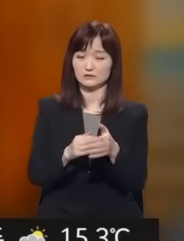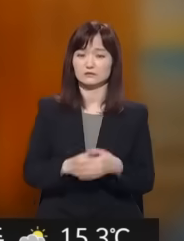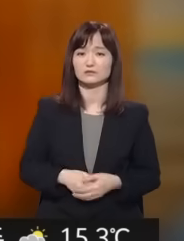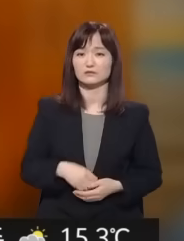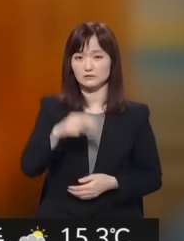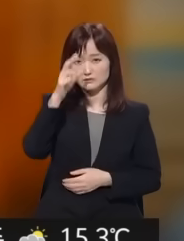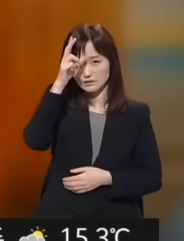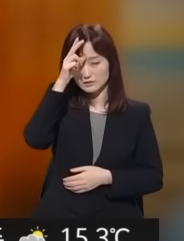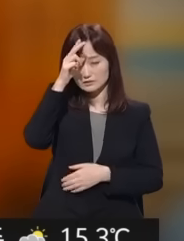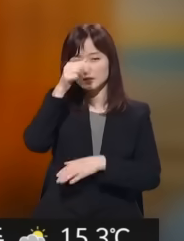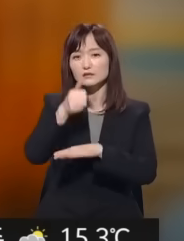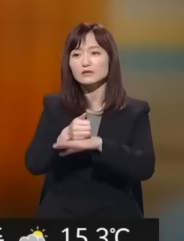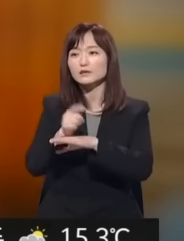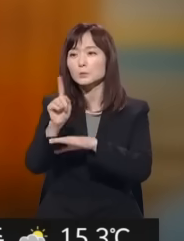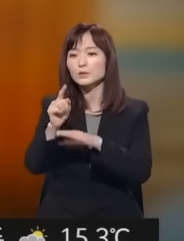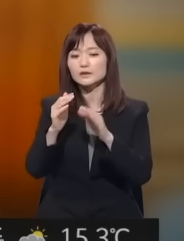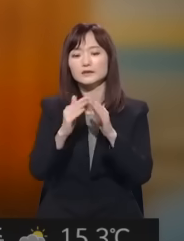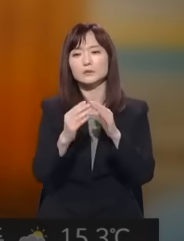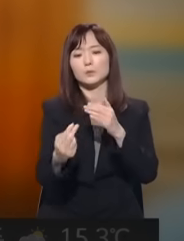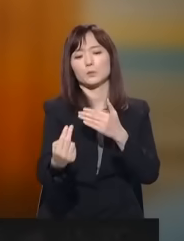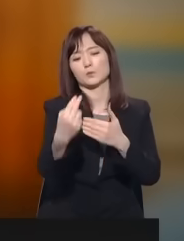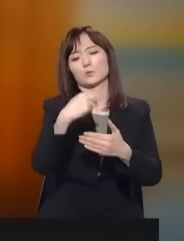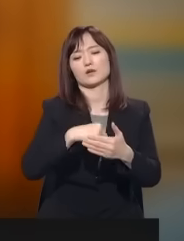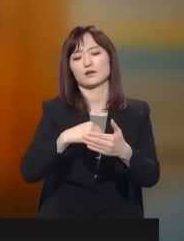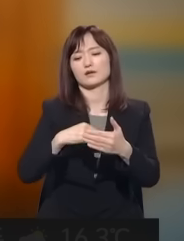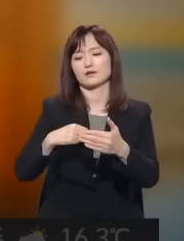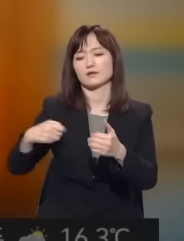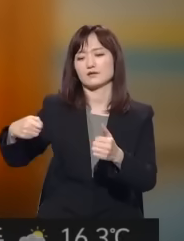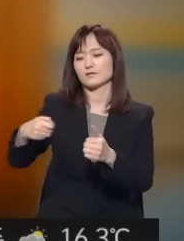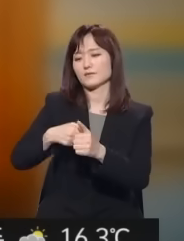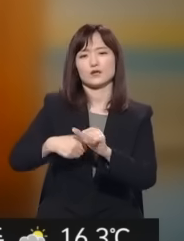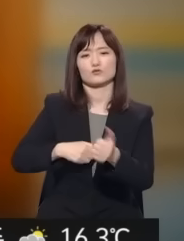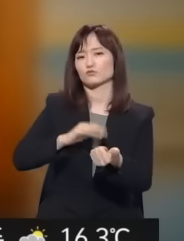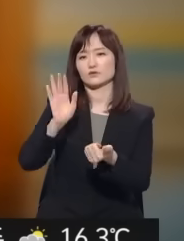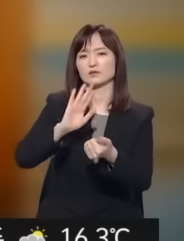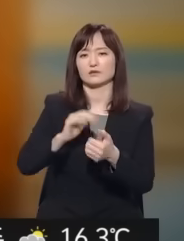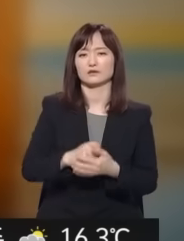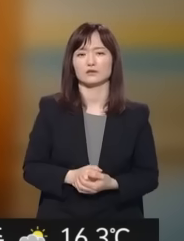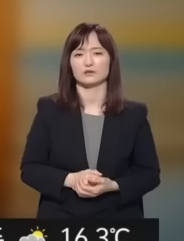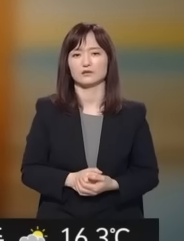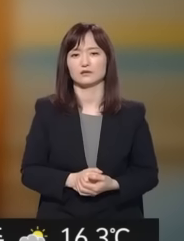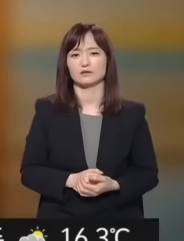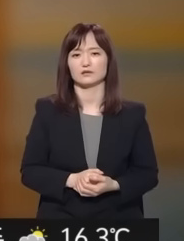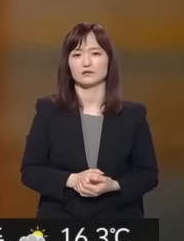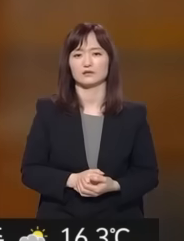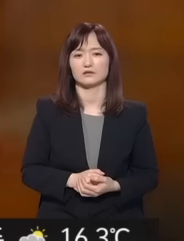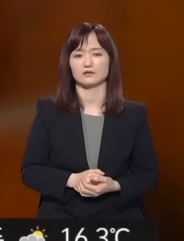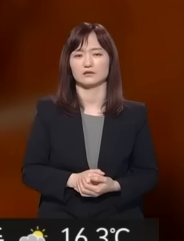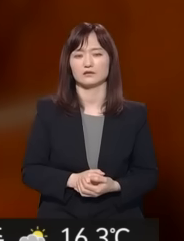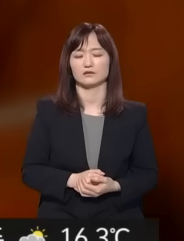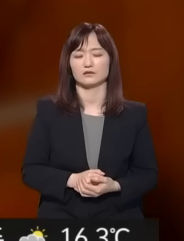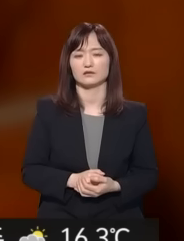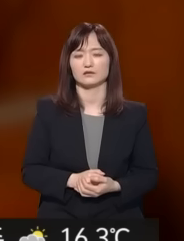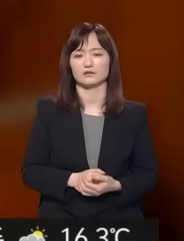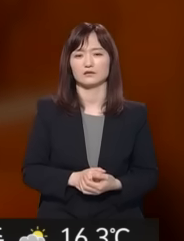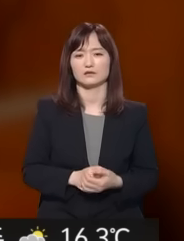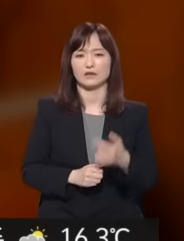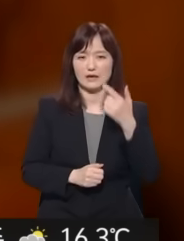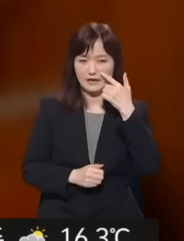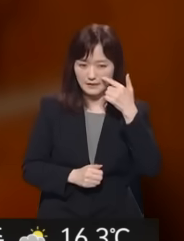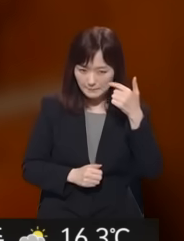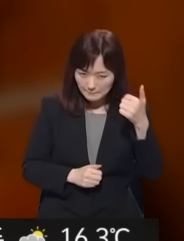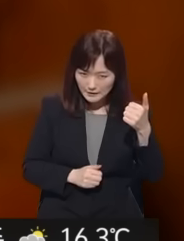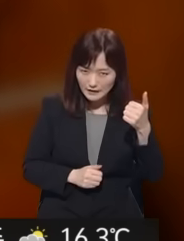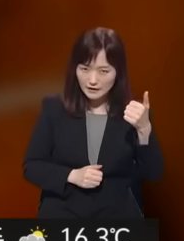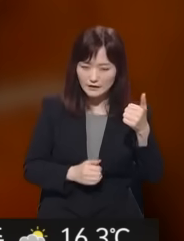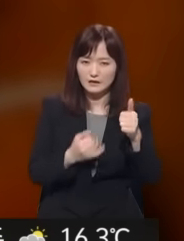잠정적인 결론은 외부 침입으로 인한 범죄 가능성보다이 남성이 아내와 자녀들을 흉기로 살해하고